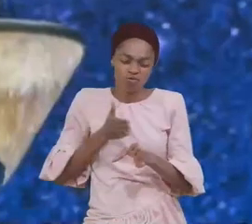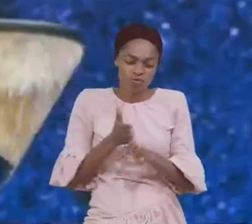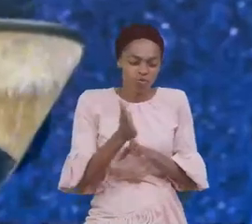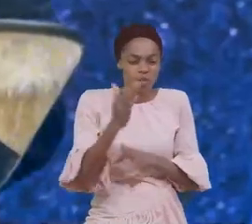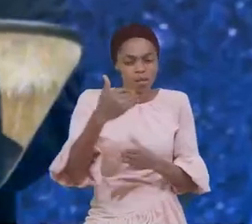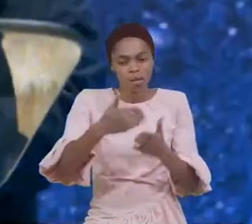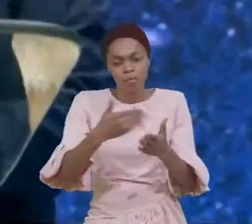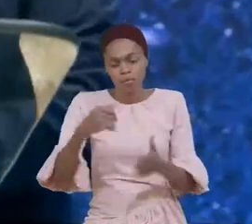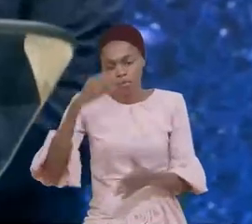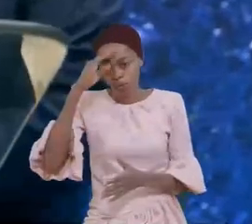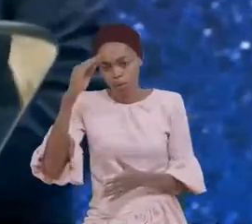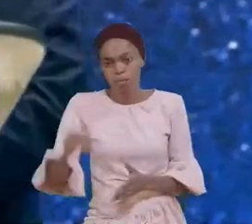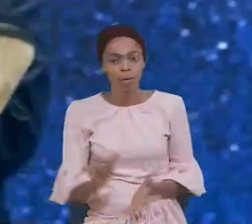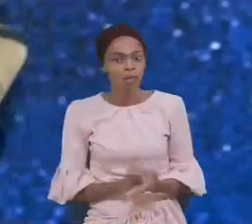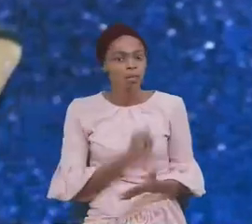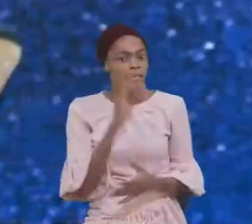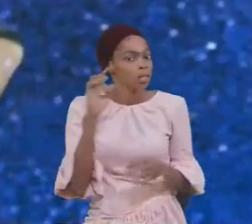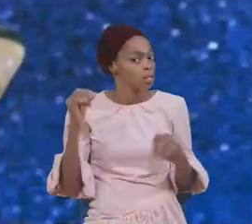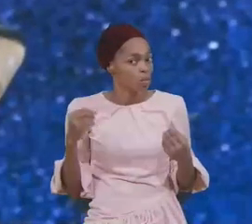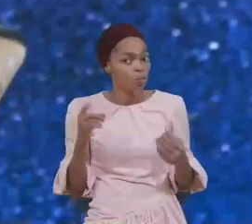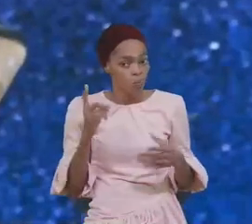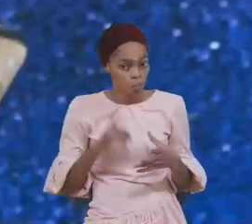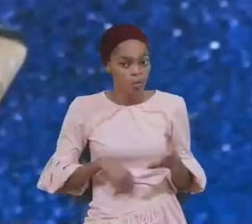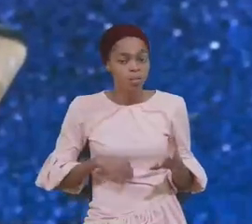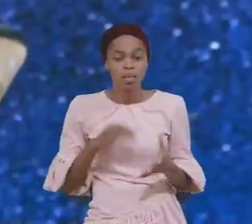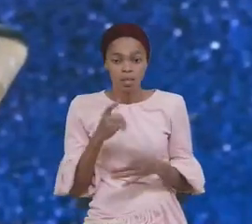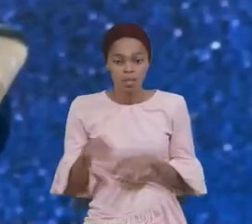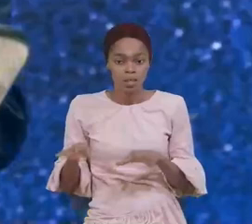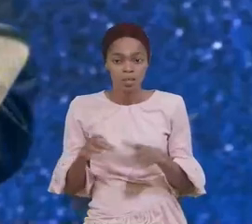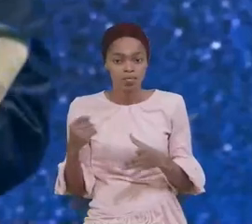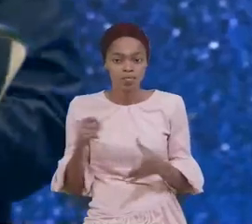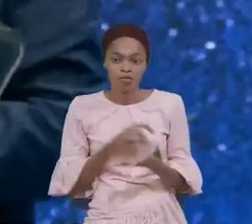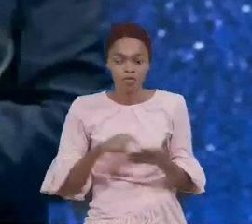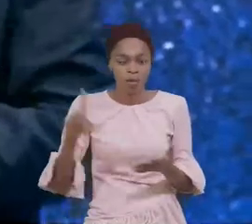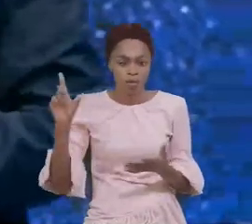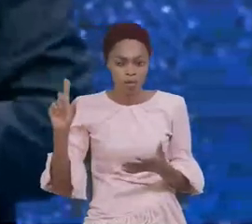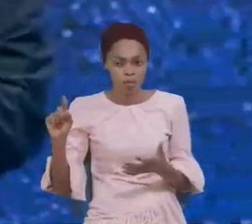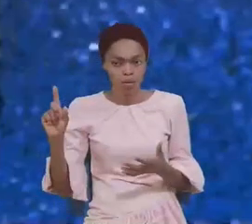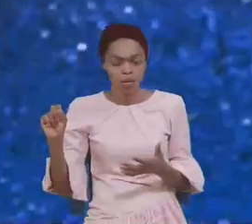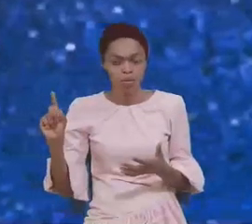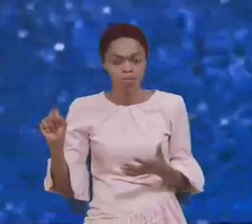soi. C'est exactement ce qu'ils ont fait. Le verset 20 dit,